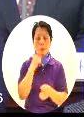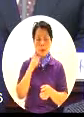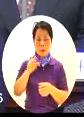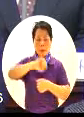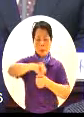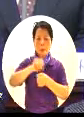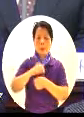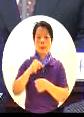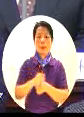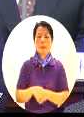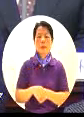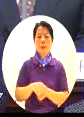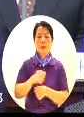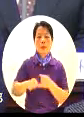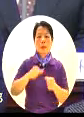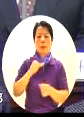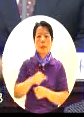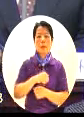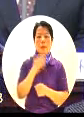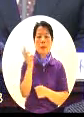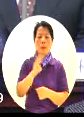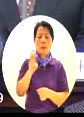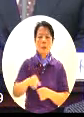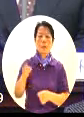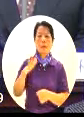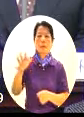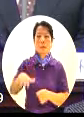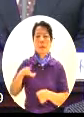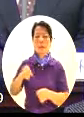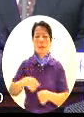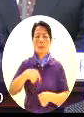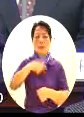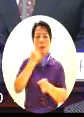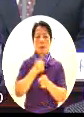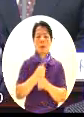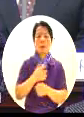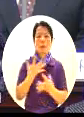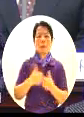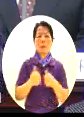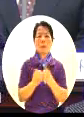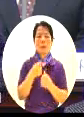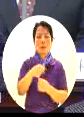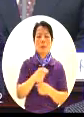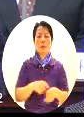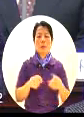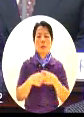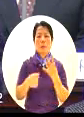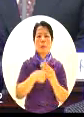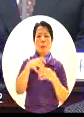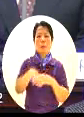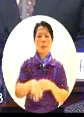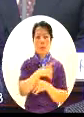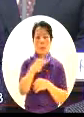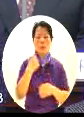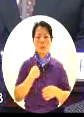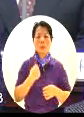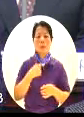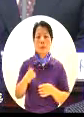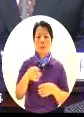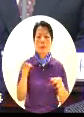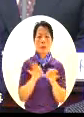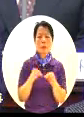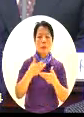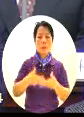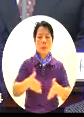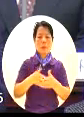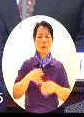加3000到5000就业的机会。高雄市政府工业局了解到我们这个投资的